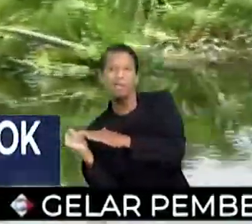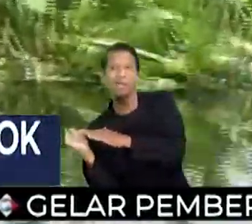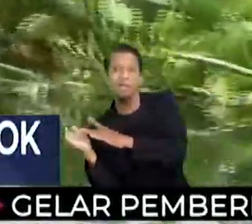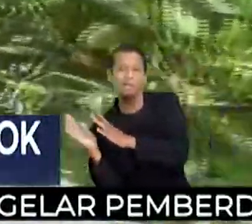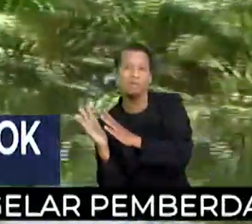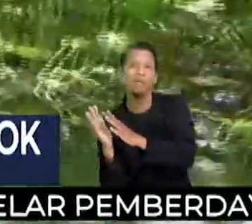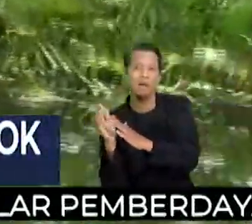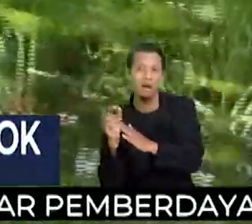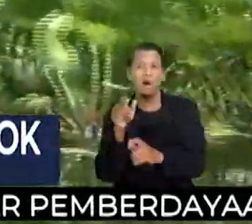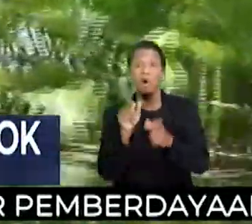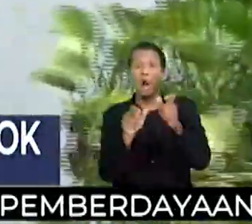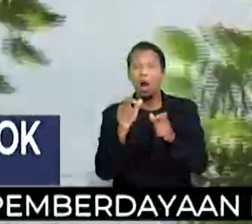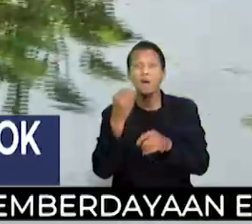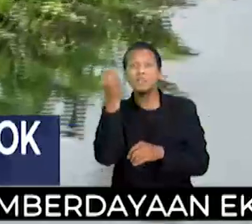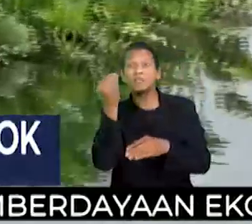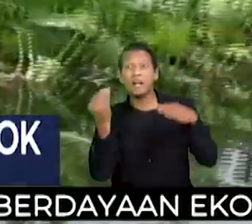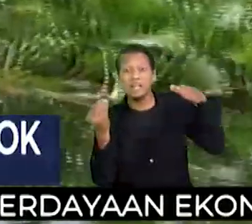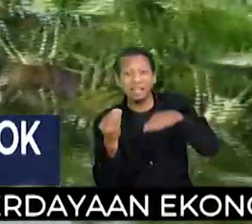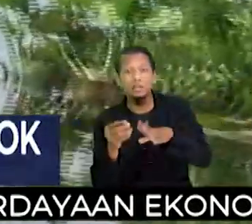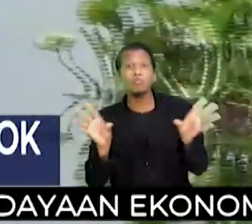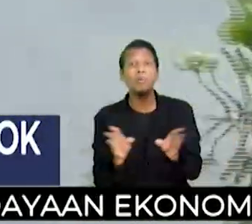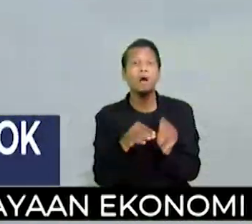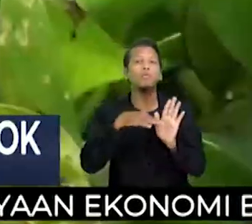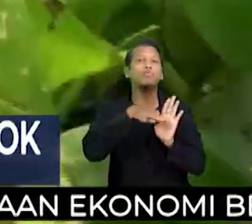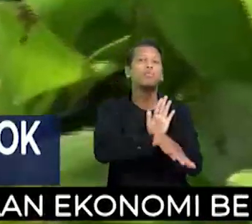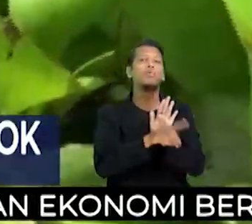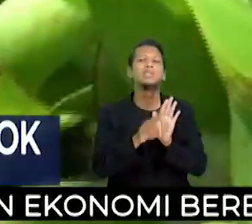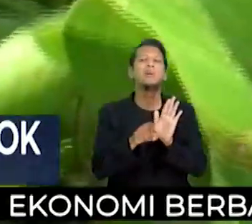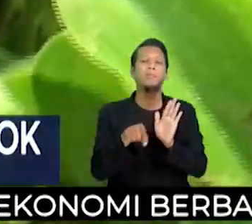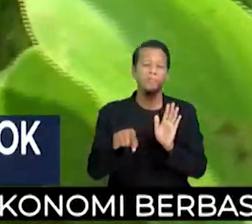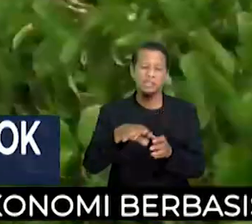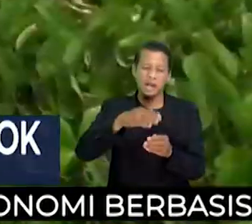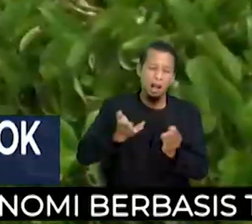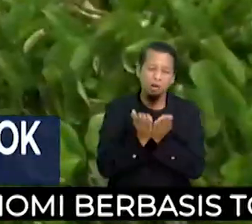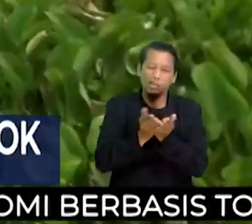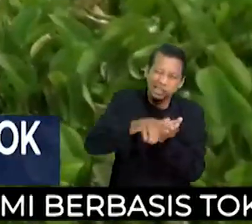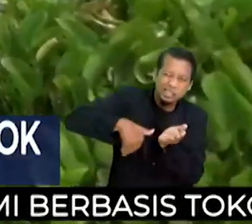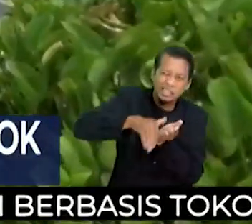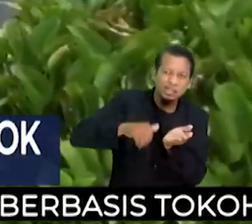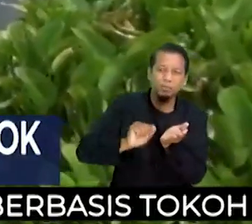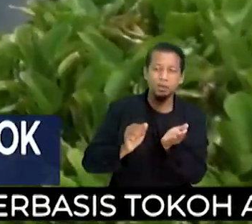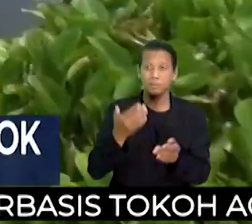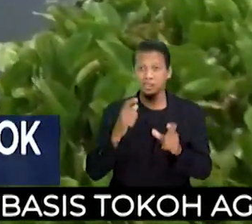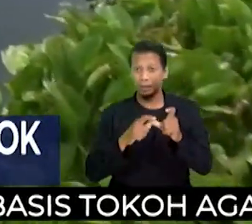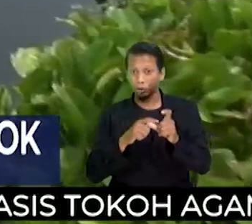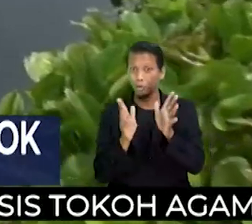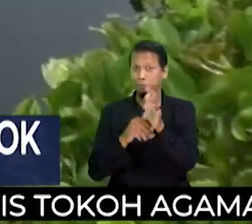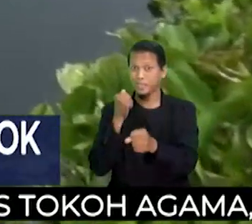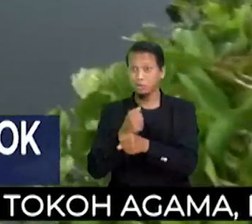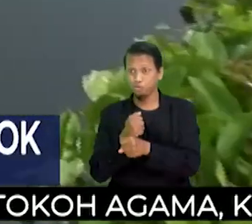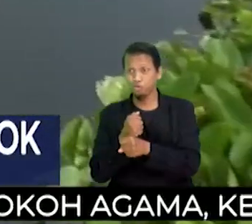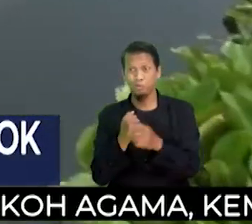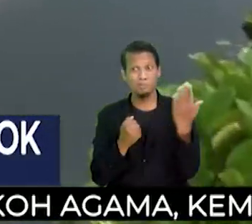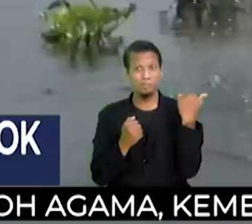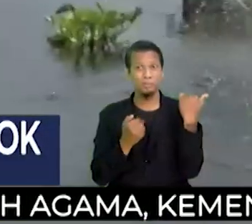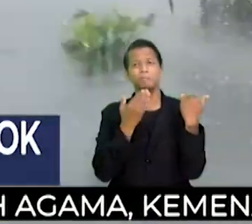Bahkan Rabu siang saat hari libur biasanya banyak wisatawan yang berkunjung. Namun pasca kejadian warga terjebak eceng gondok, jumlah